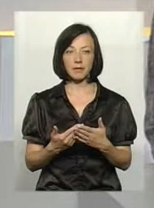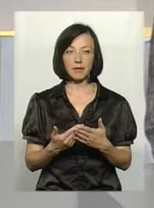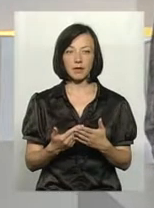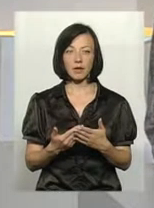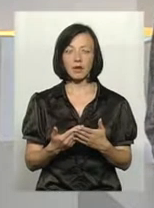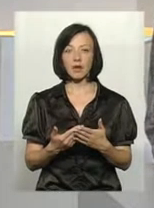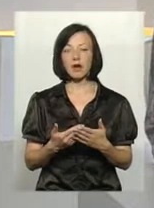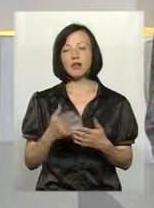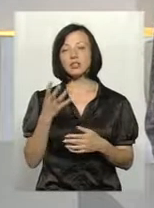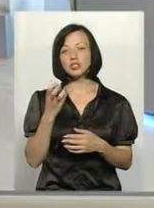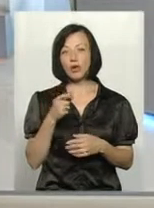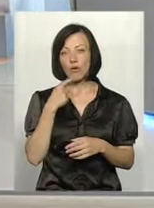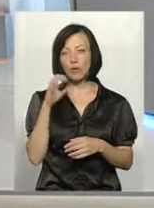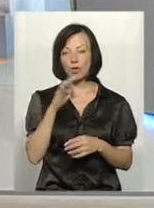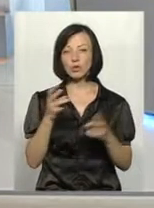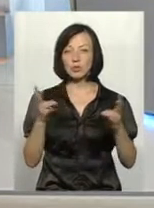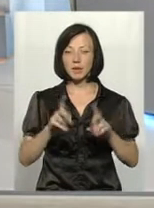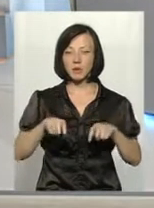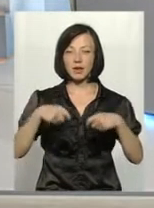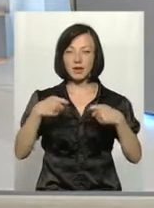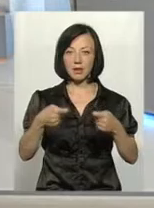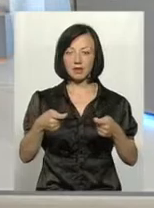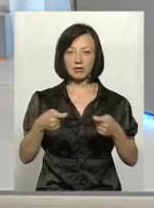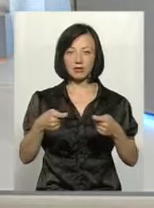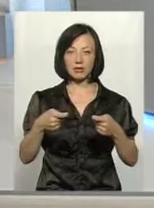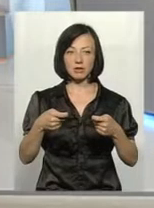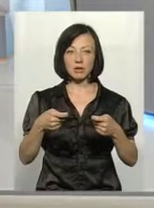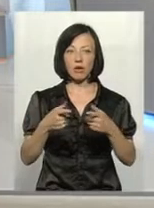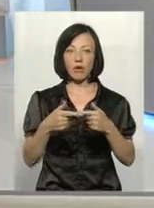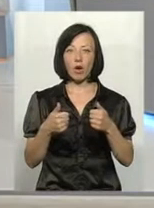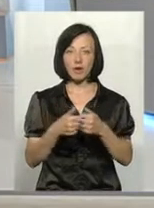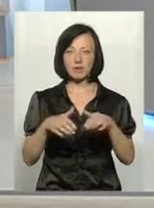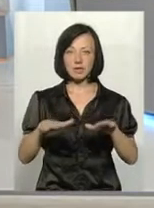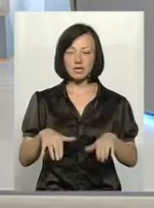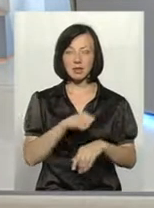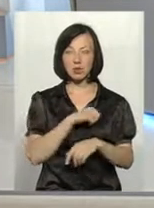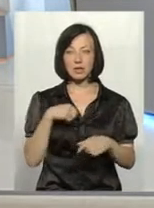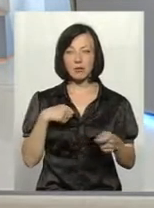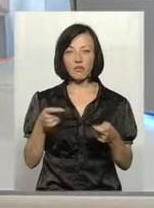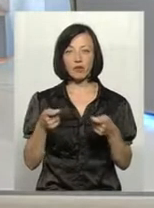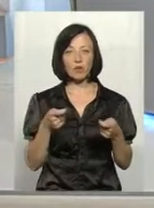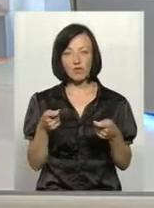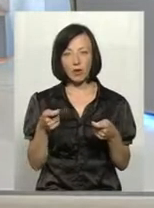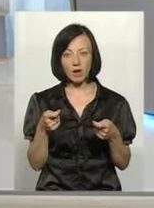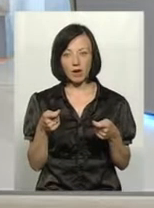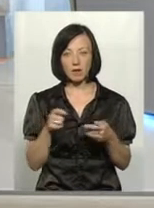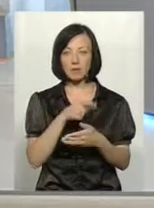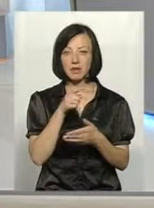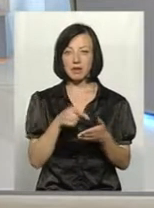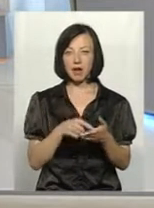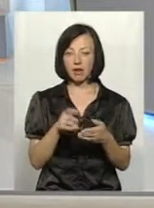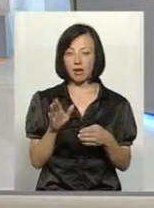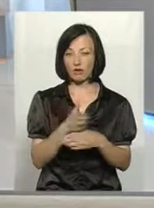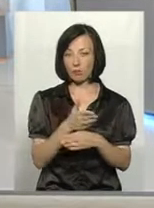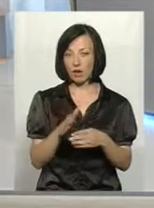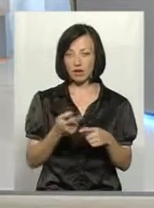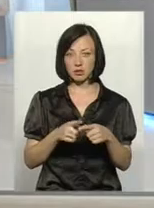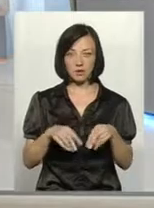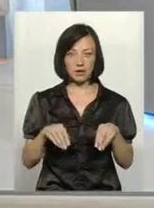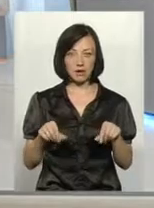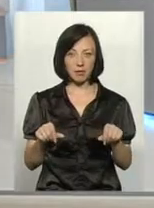Йде мова про необхідність передачі повноважень саме органам місцевого самоврядування, питання розпорядження тими